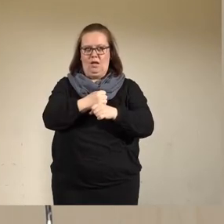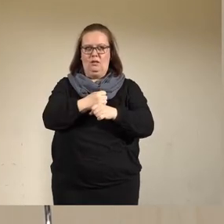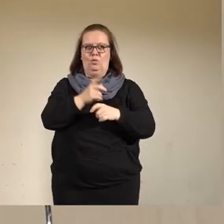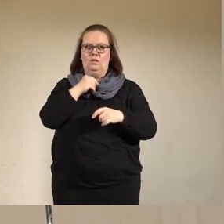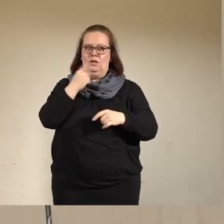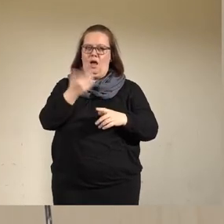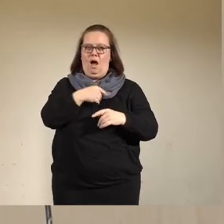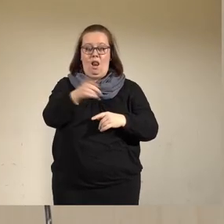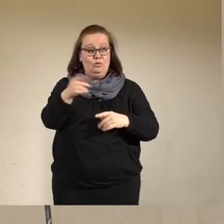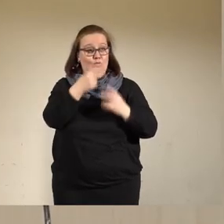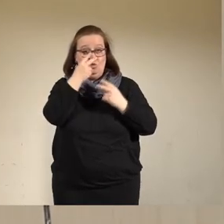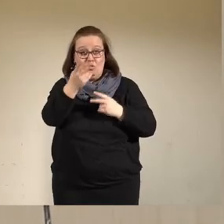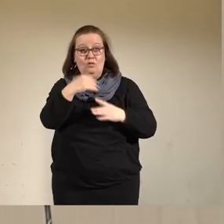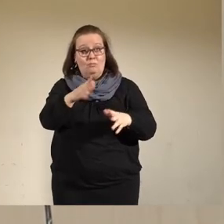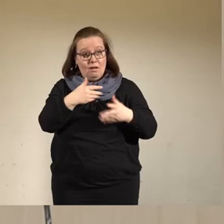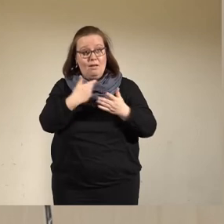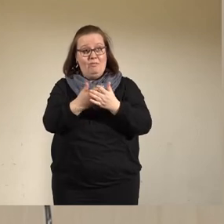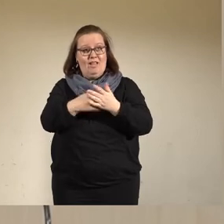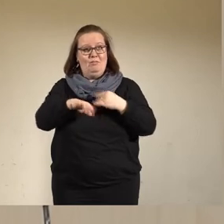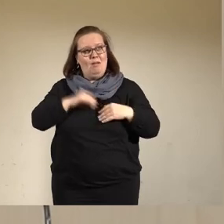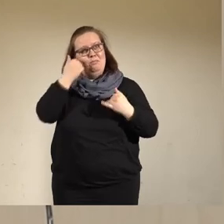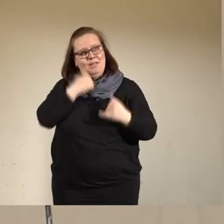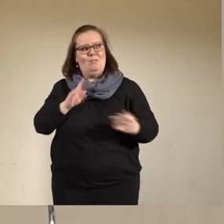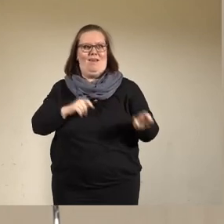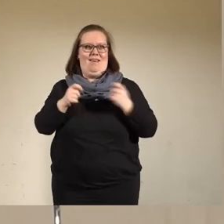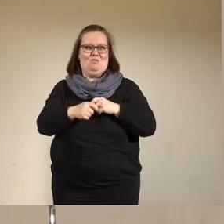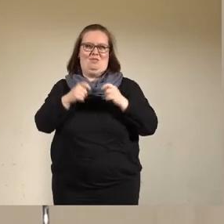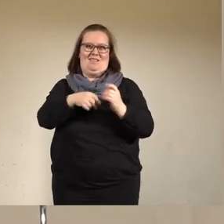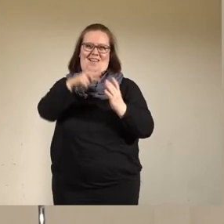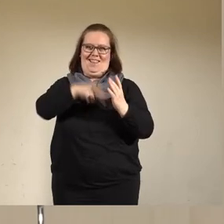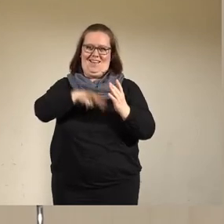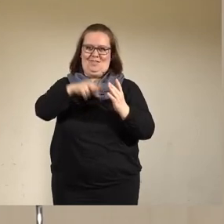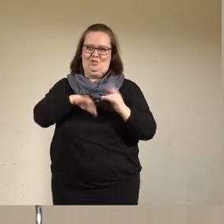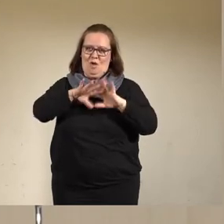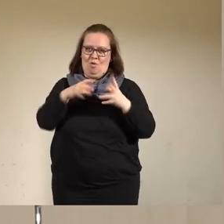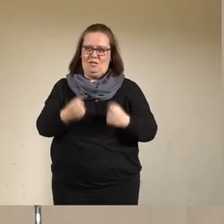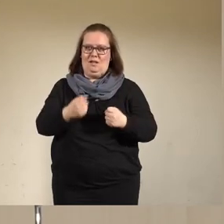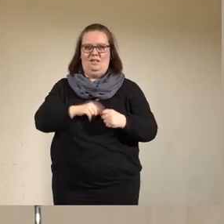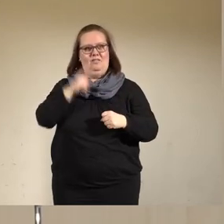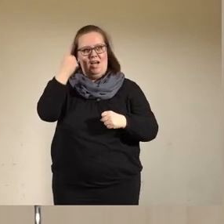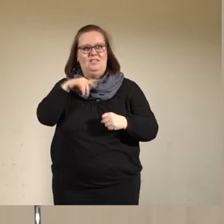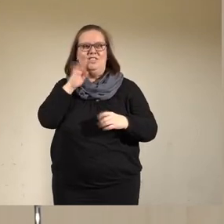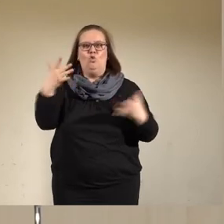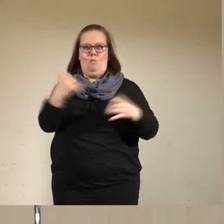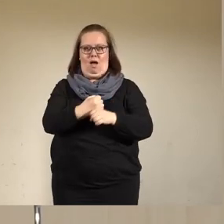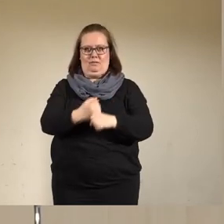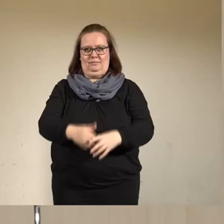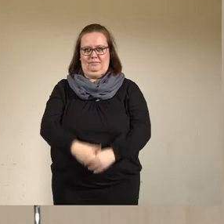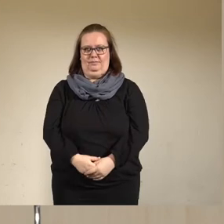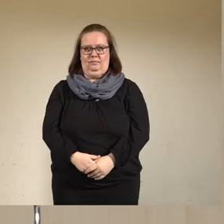lege natürlich allen Zuschauern am Stream nahe, dass Sie sich unseren Antrag zum Haushalt anschauen. Dann sehen Sie mal, wie man sowas macht.